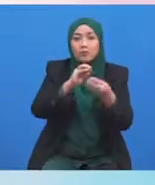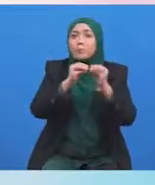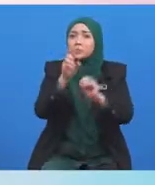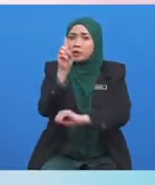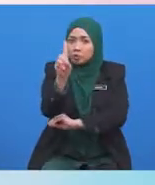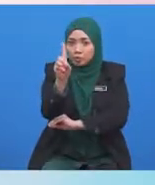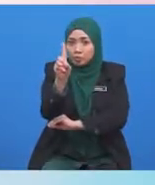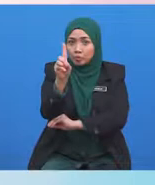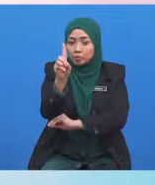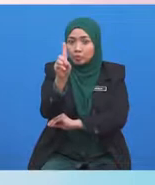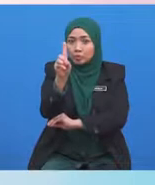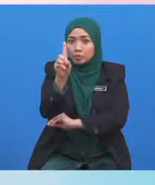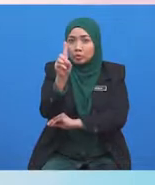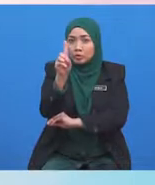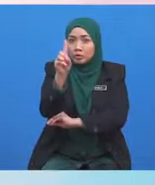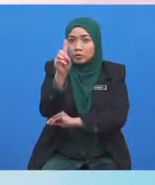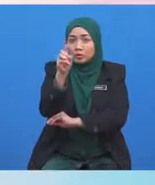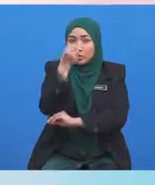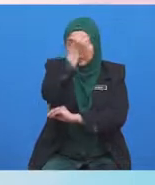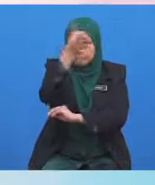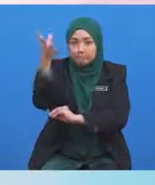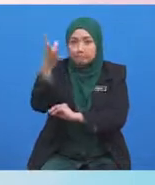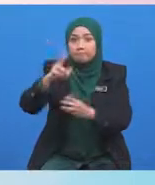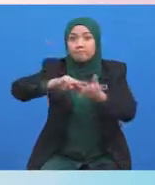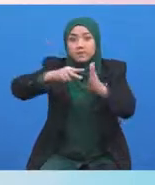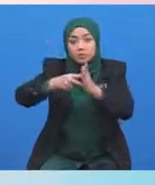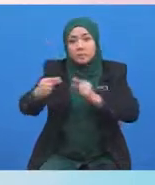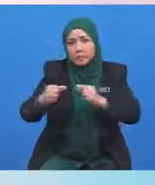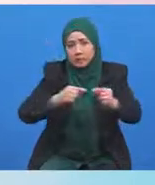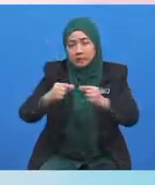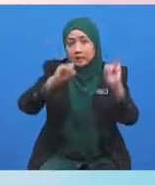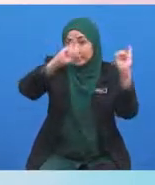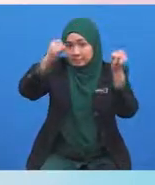pertama, mentakrifkan maksud pergerakan jisim.